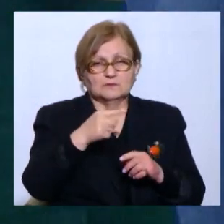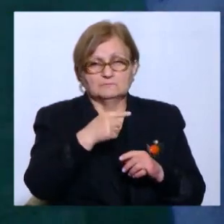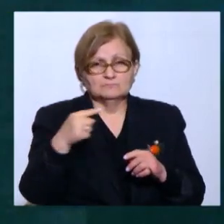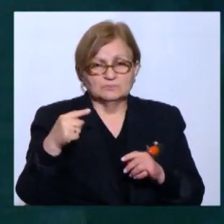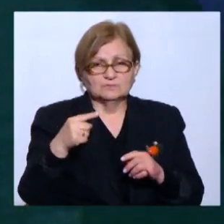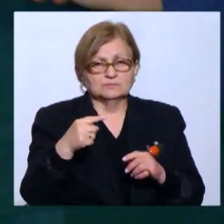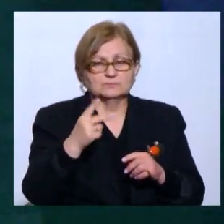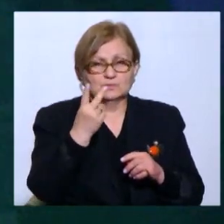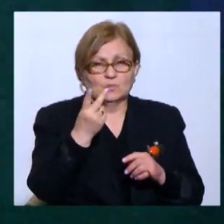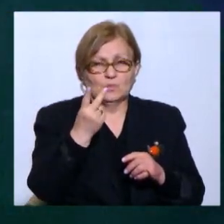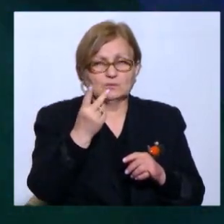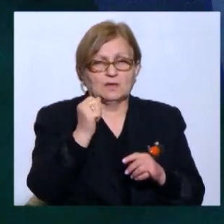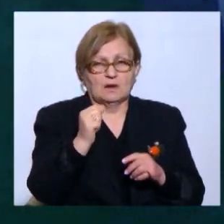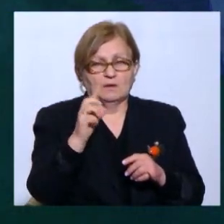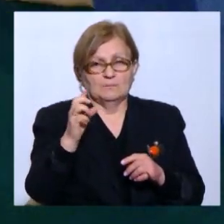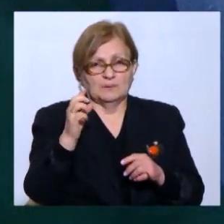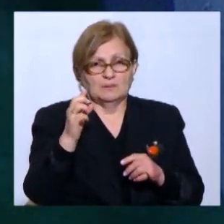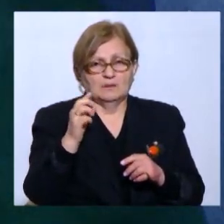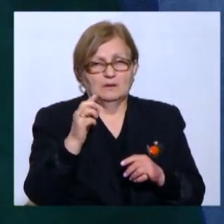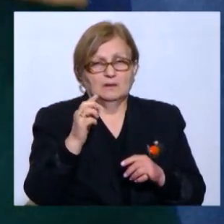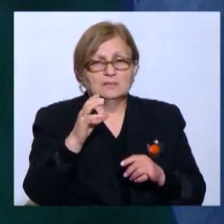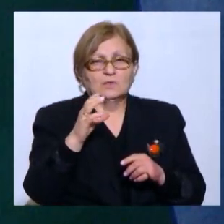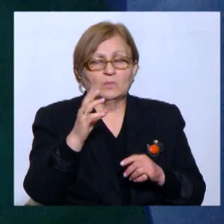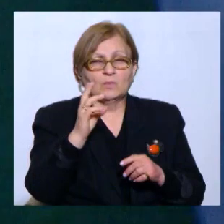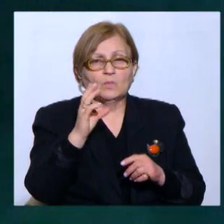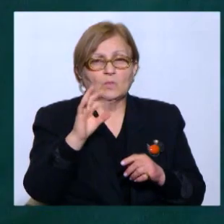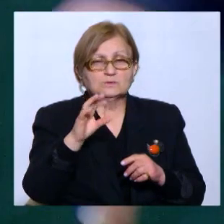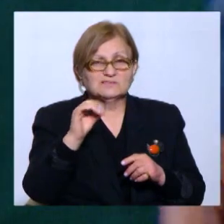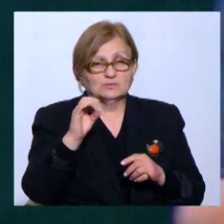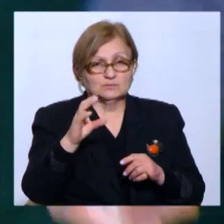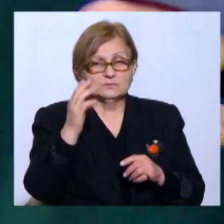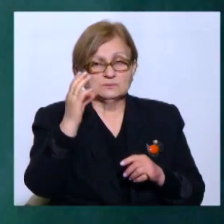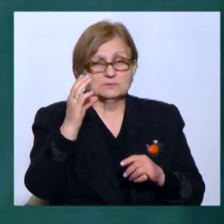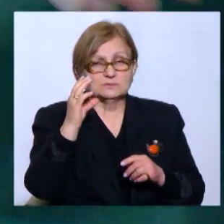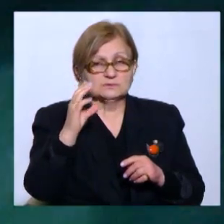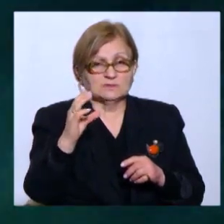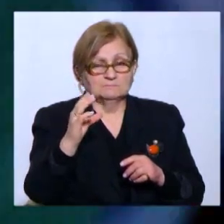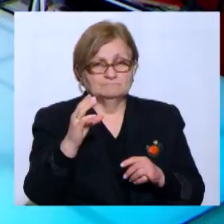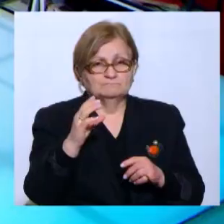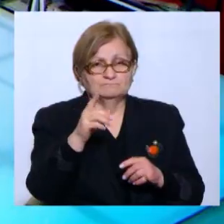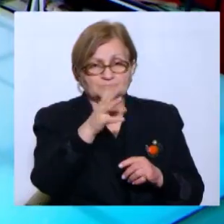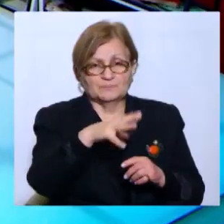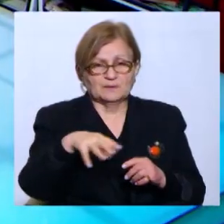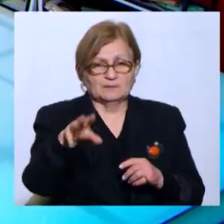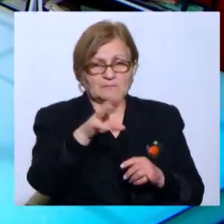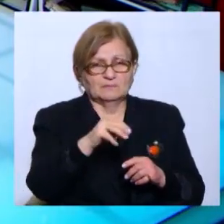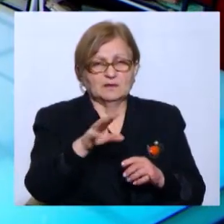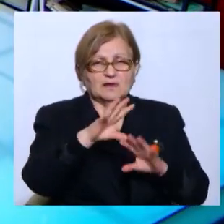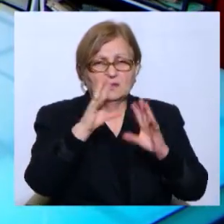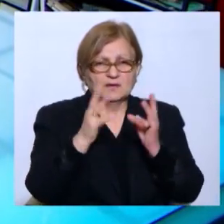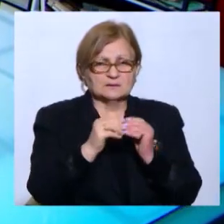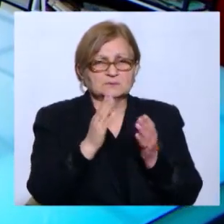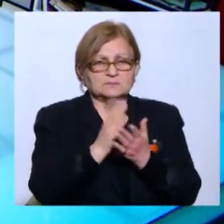minus 2ab cosinus c. შესაბამისად ეს ყველაფერი არის c კვადრატი,